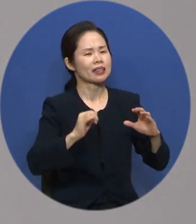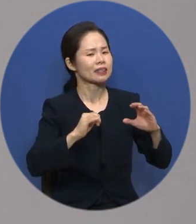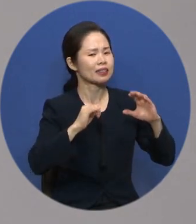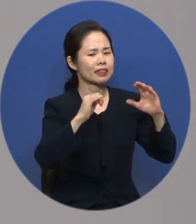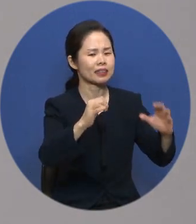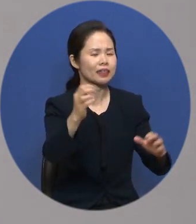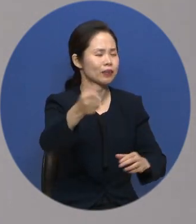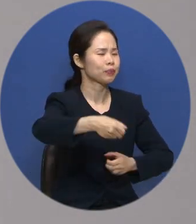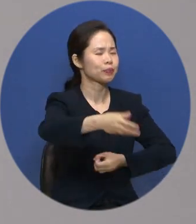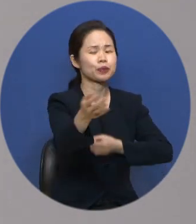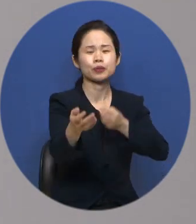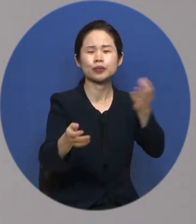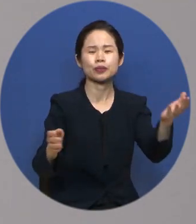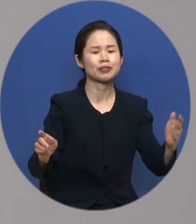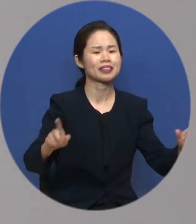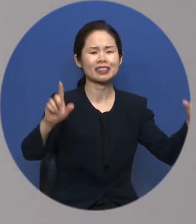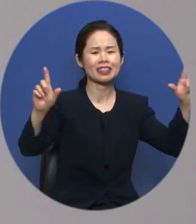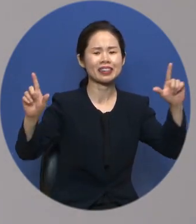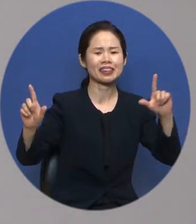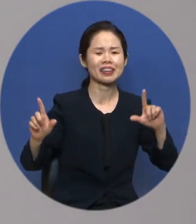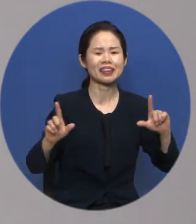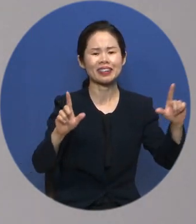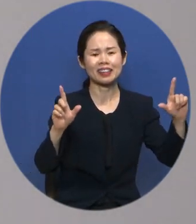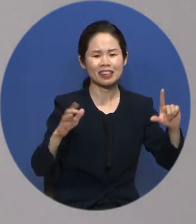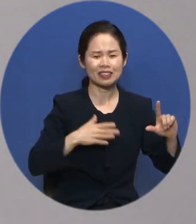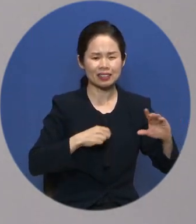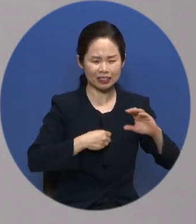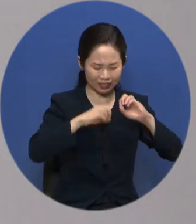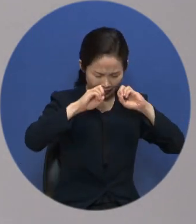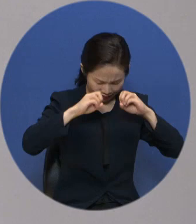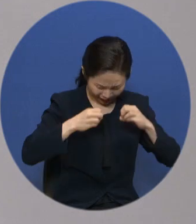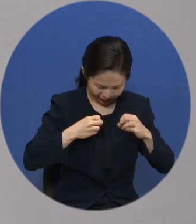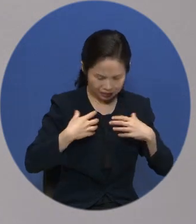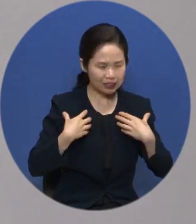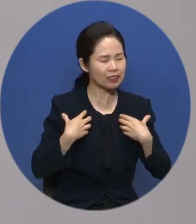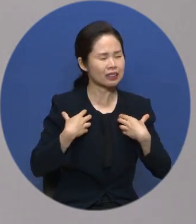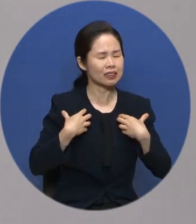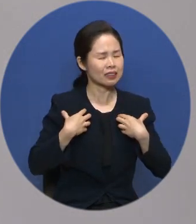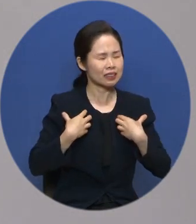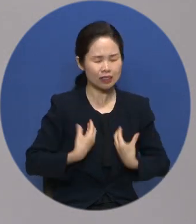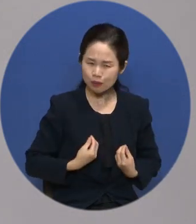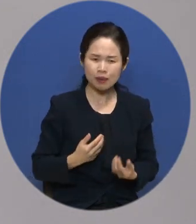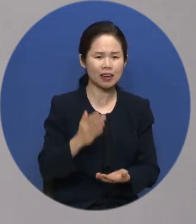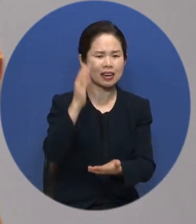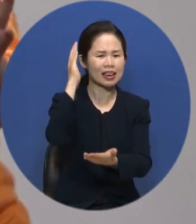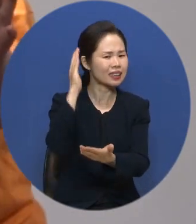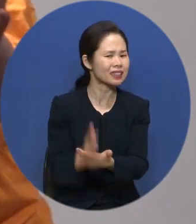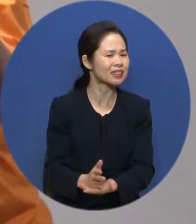부탁드리겠습니다.